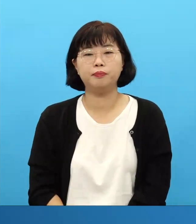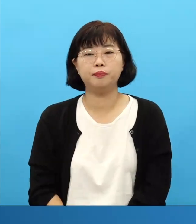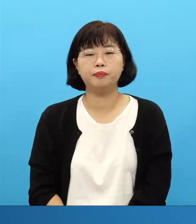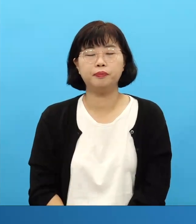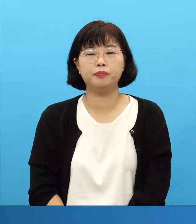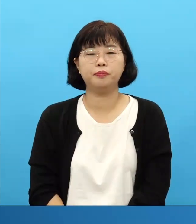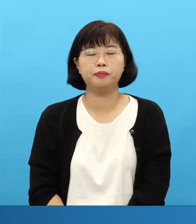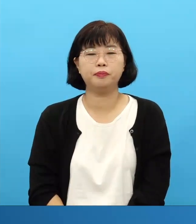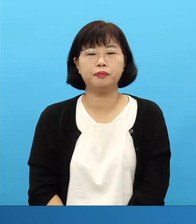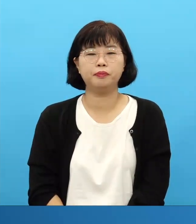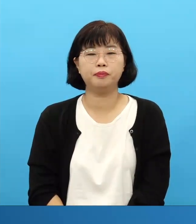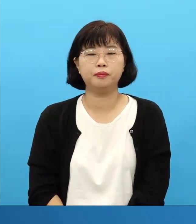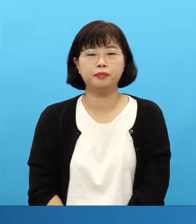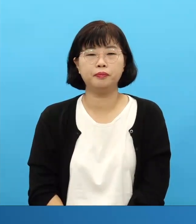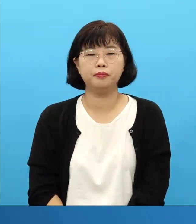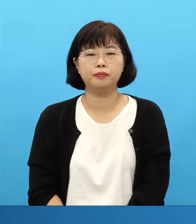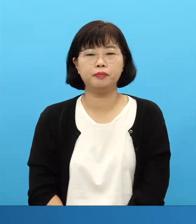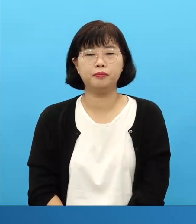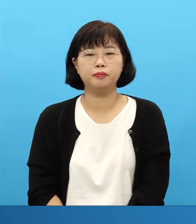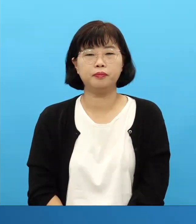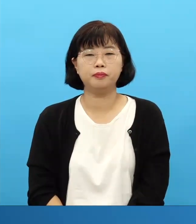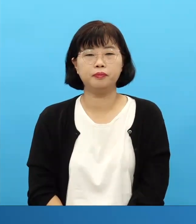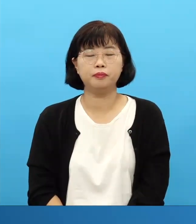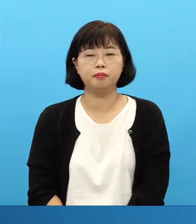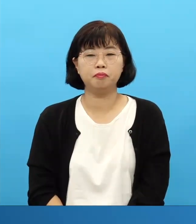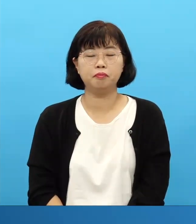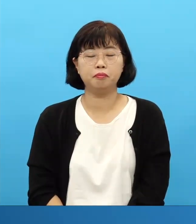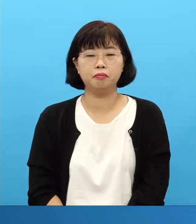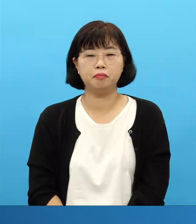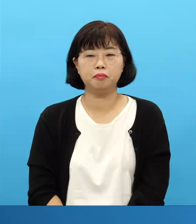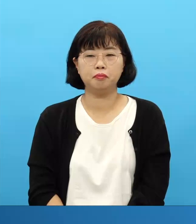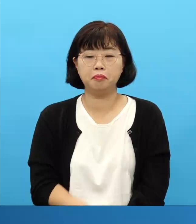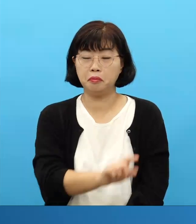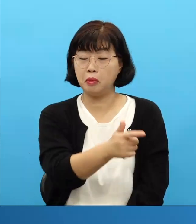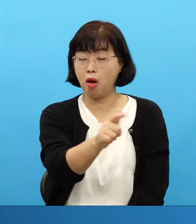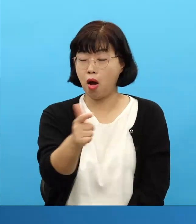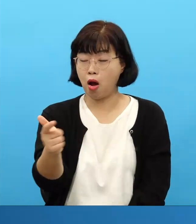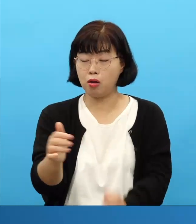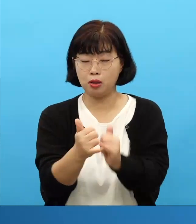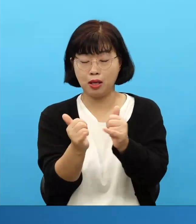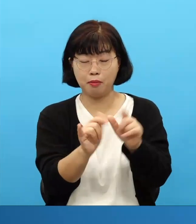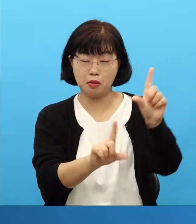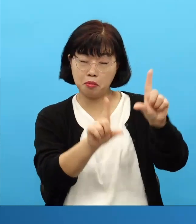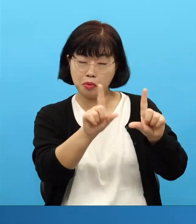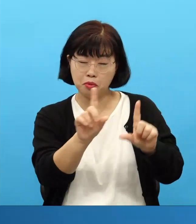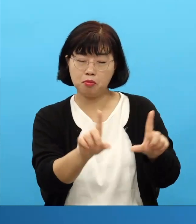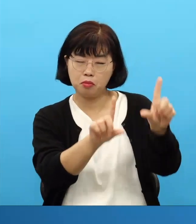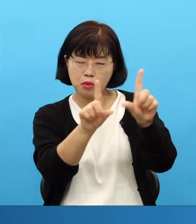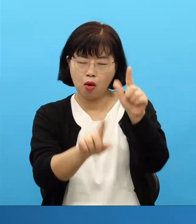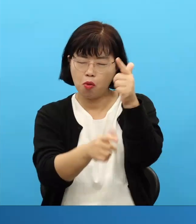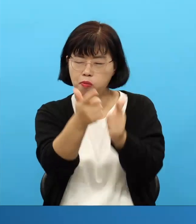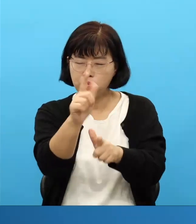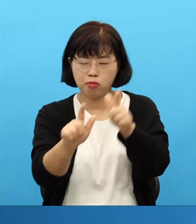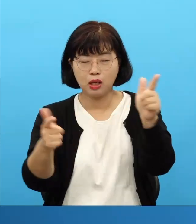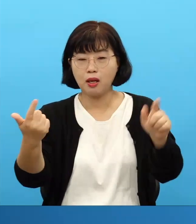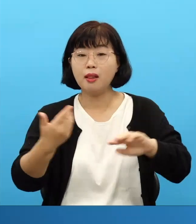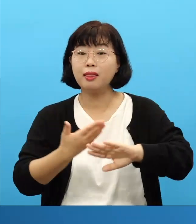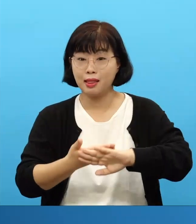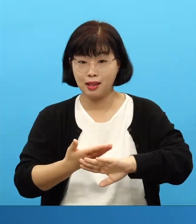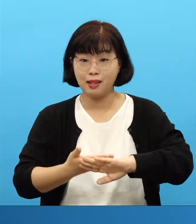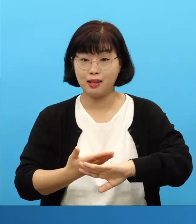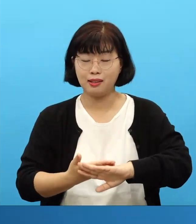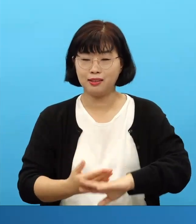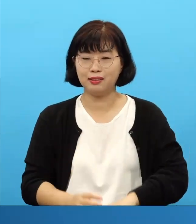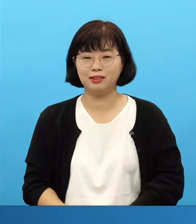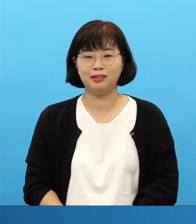많은 사람들이 이 막 여러 가지 상황 속에 살잖아요. And so many people live in different situations. 그래서